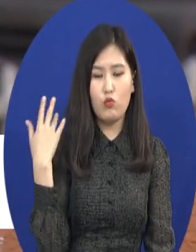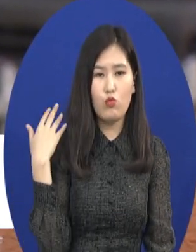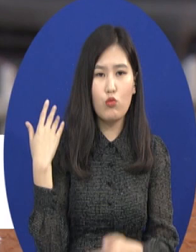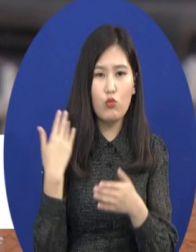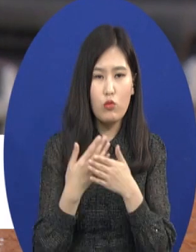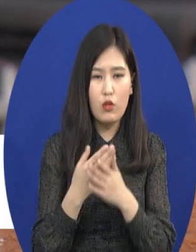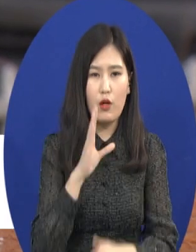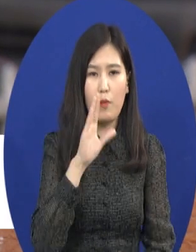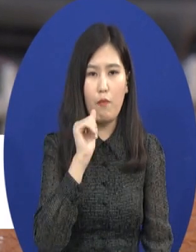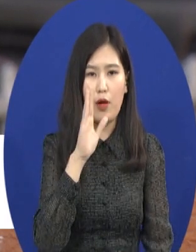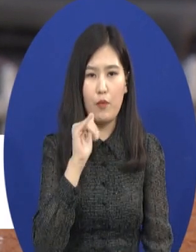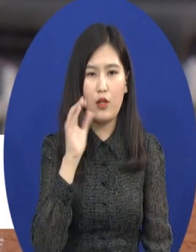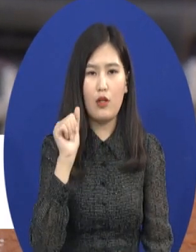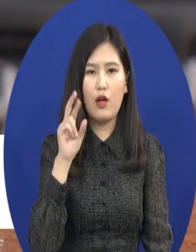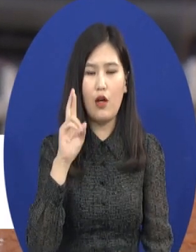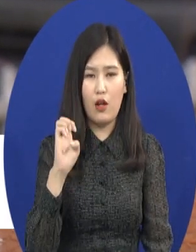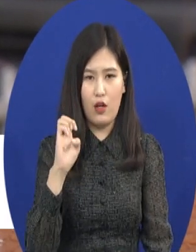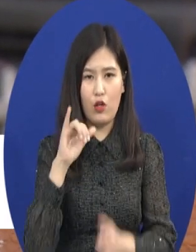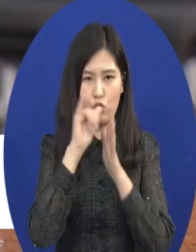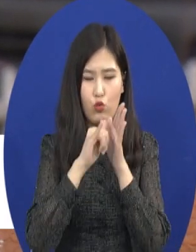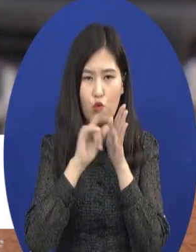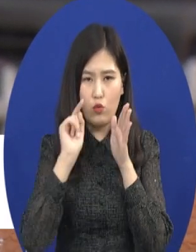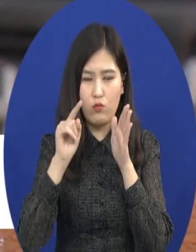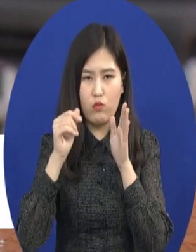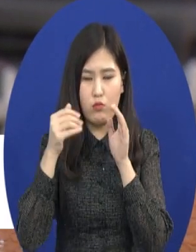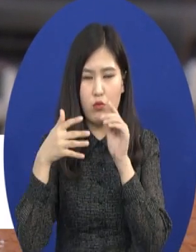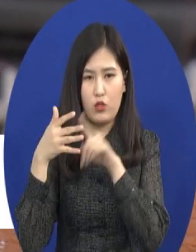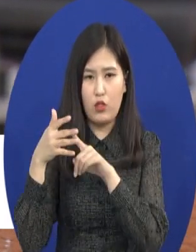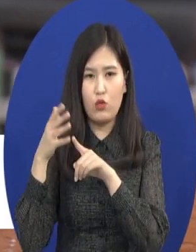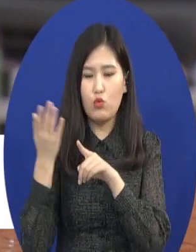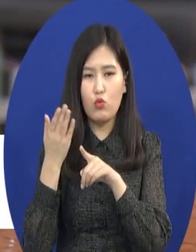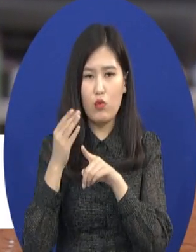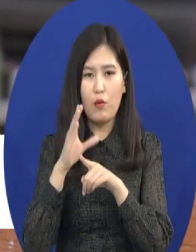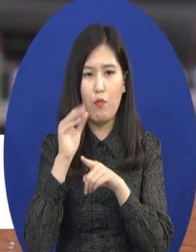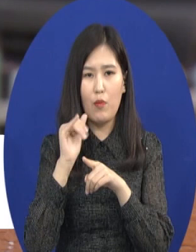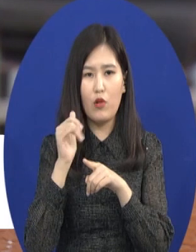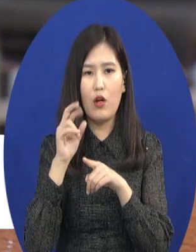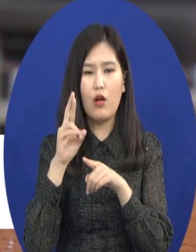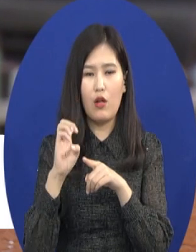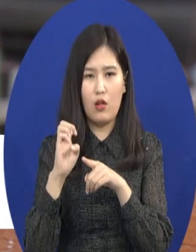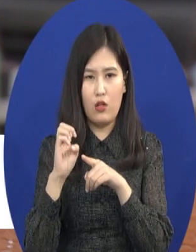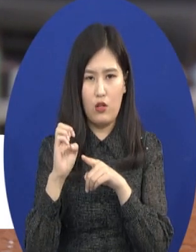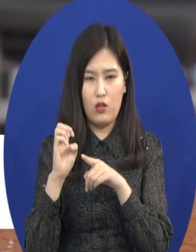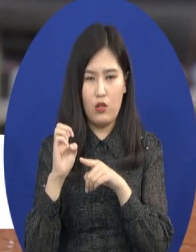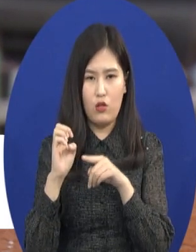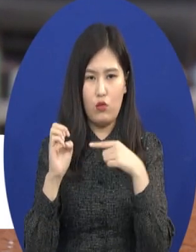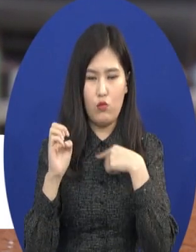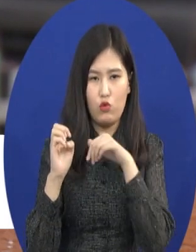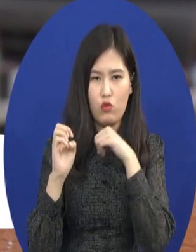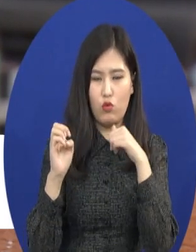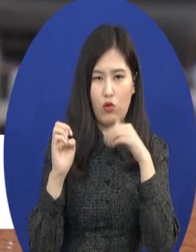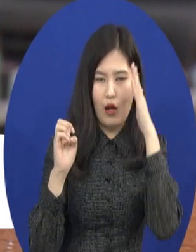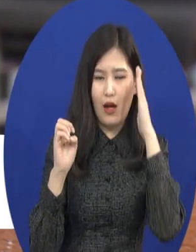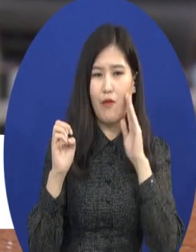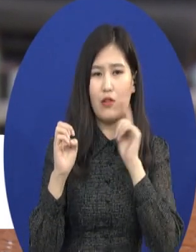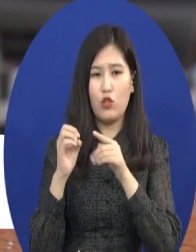одоо эцэг эхчүүд тэрэн дээр нь хүүхдийнхээ үзэх хэмээ цензуртайгаар тохиргоо хийх юм уу те. Одоо энэ сэдвийг үзүүлэх нь энийг үзэж болох уу гэсэн тохиргоо хийж өгөхгүй